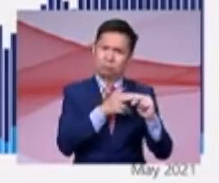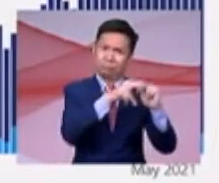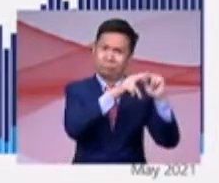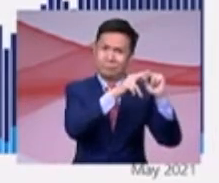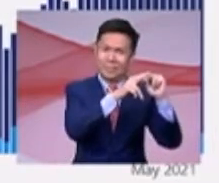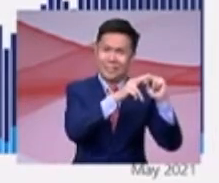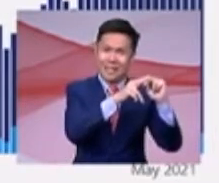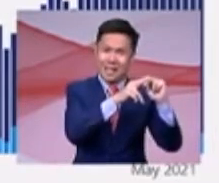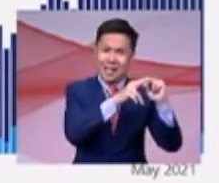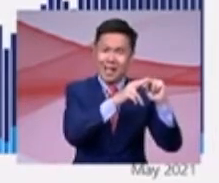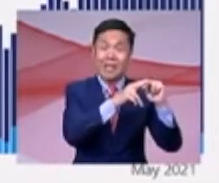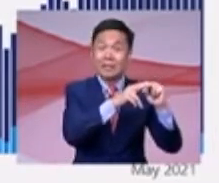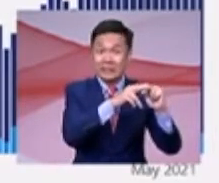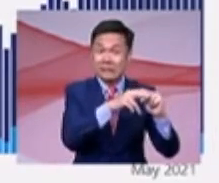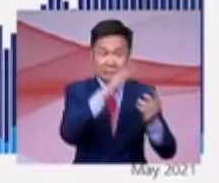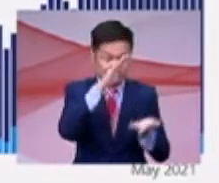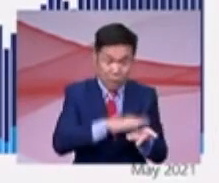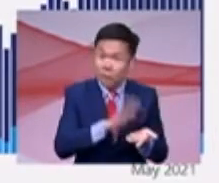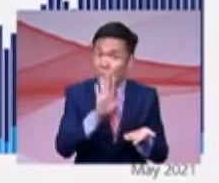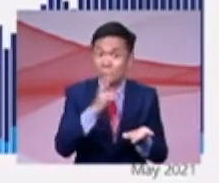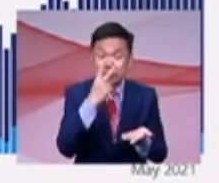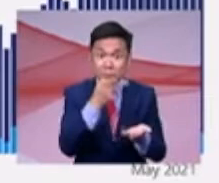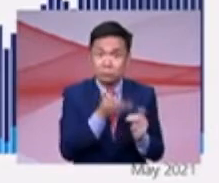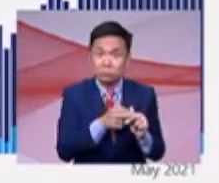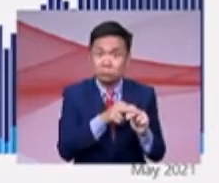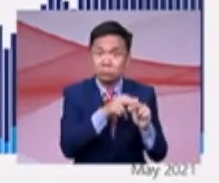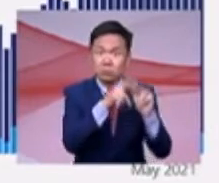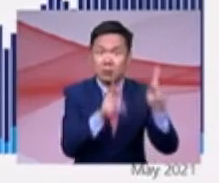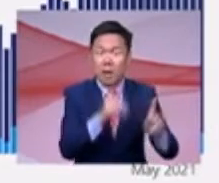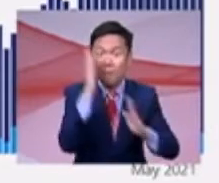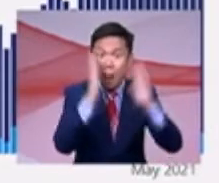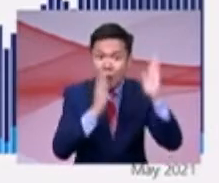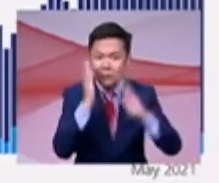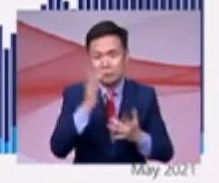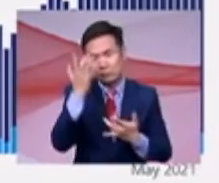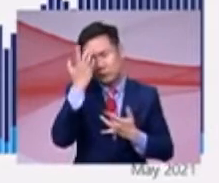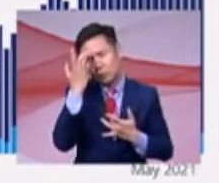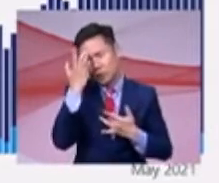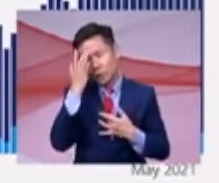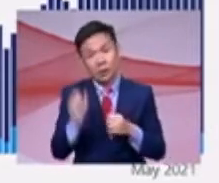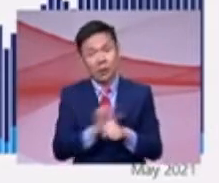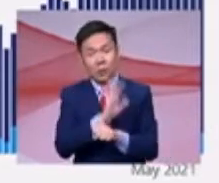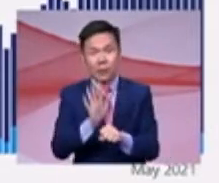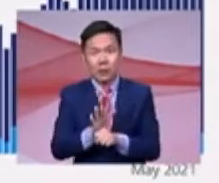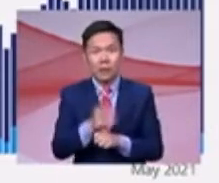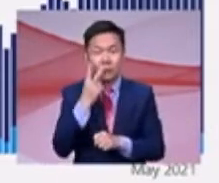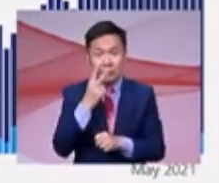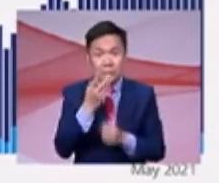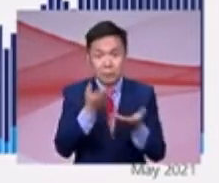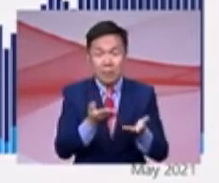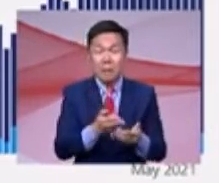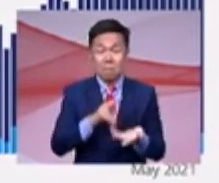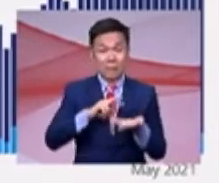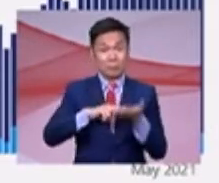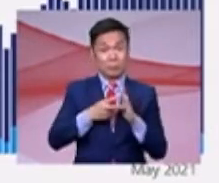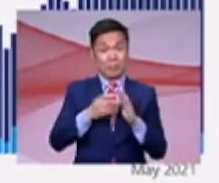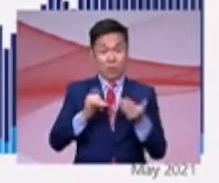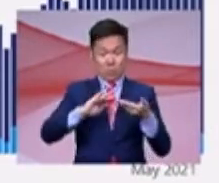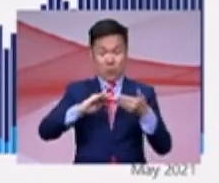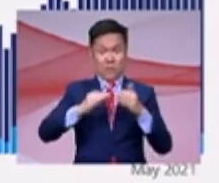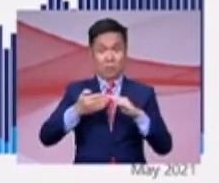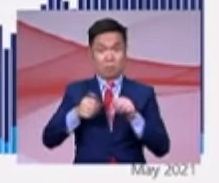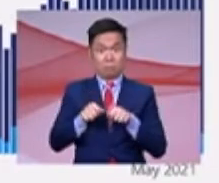warga negara semakin berkurangan. Jadi ini kita bimbang sebab jangkitan sekarang ini berada dalam komuniti.